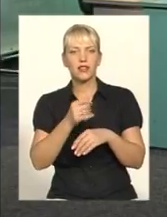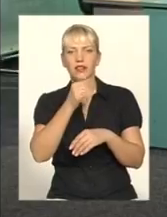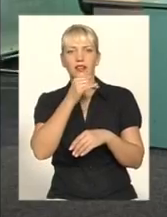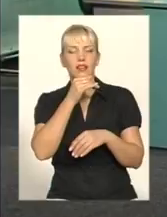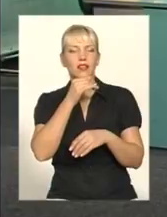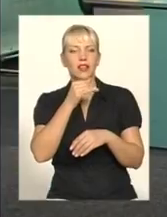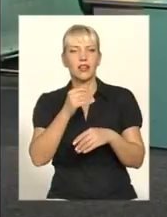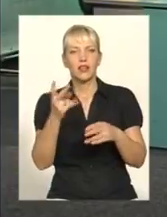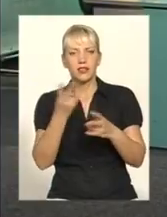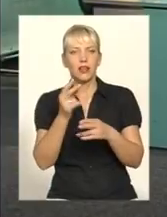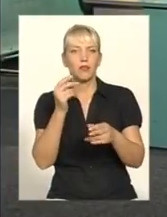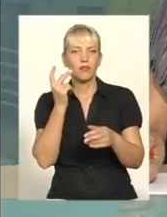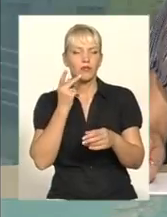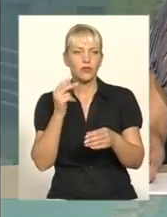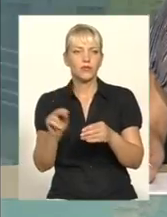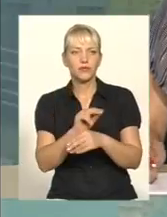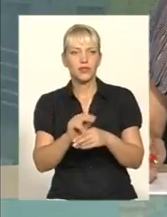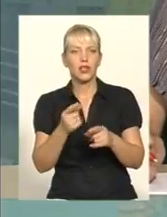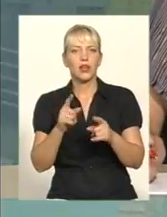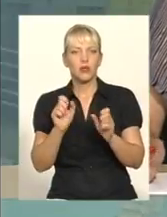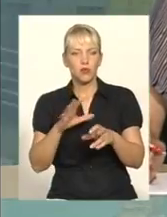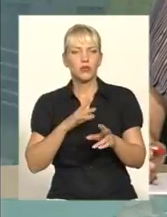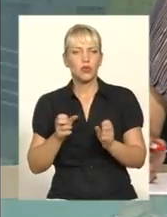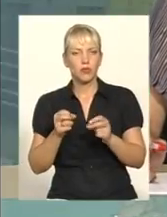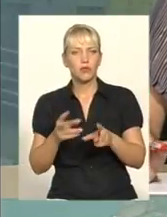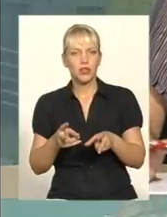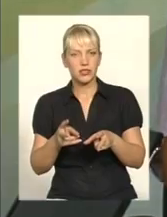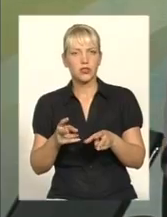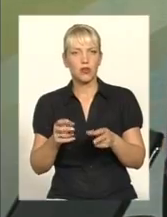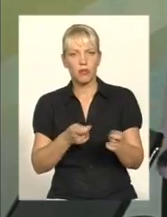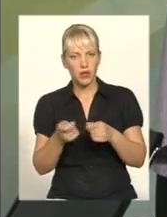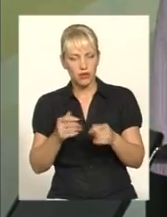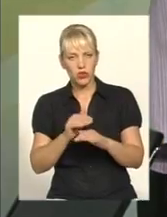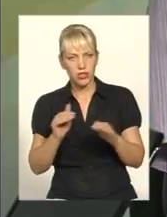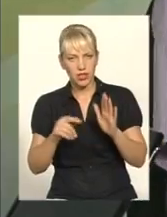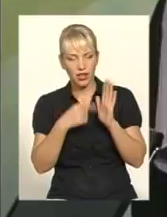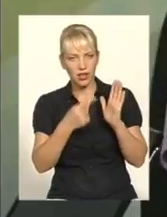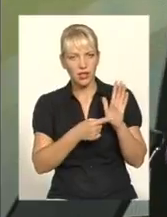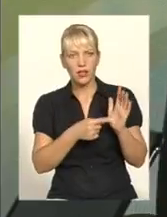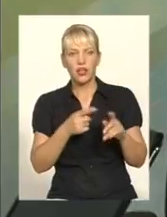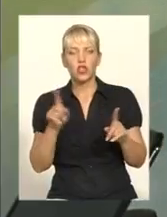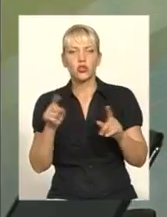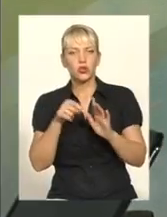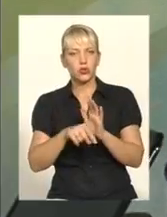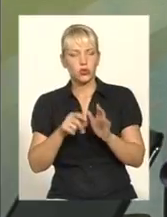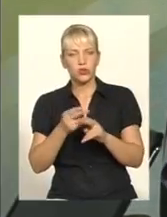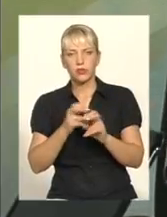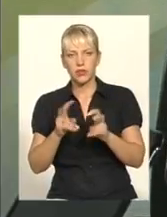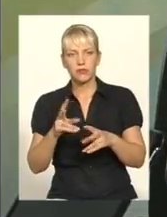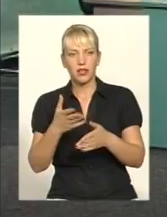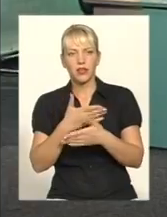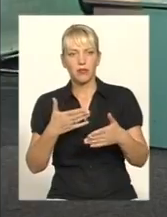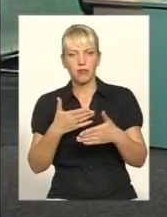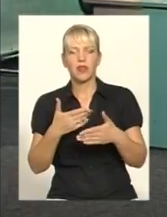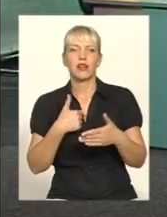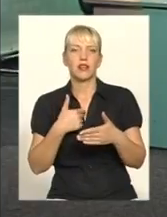безперебійно працювати. Тому, і безпечно перевозити дітей? Ну, стосовно безпеки, ми говоримо, то ми намагаємося зробити все можливе для того, щоб дотриматись